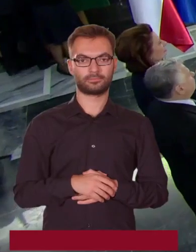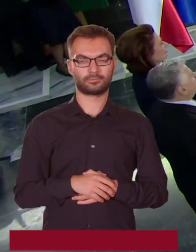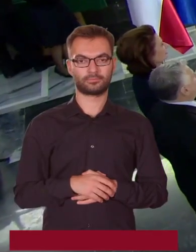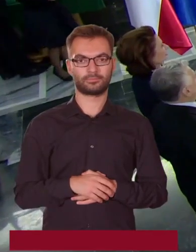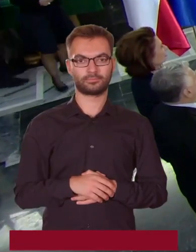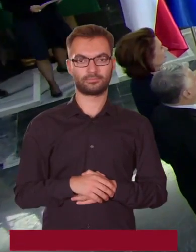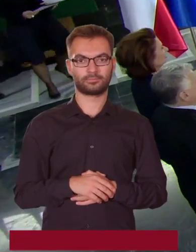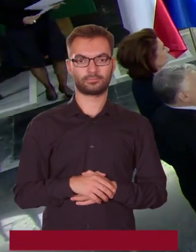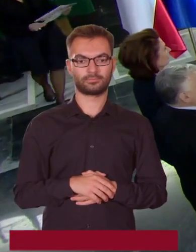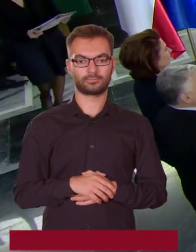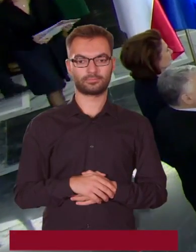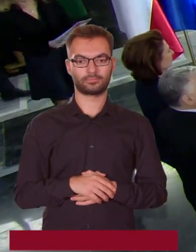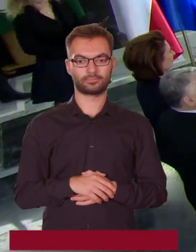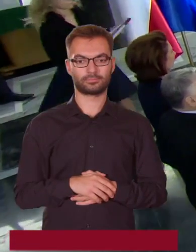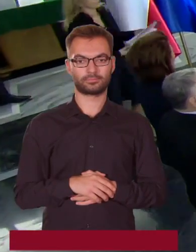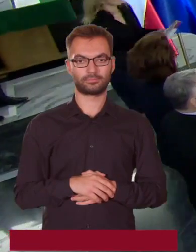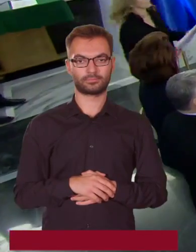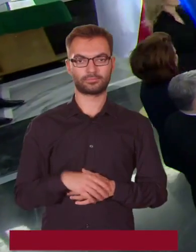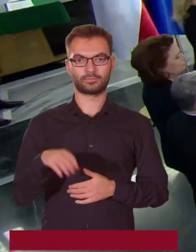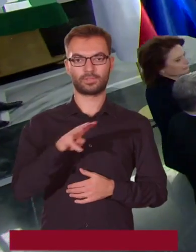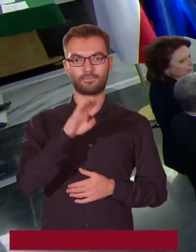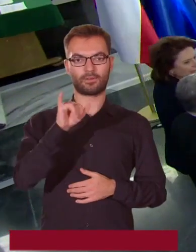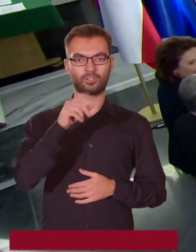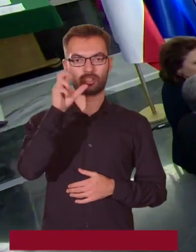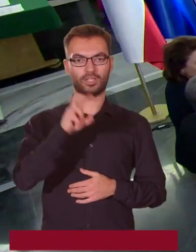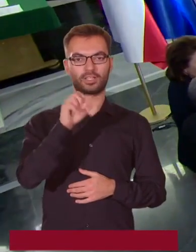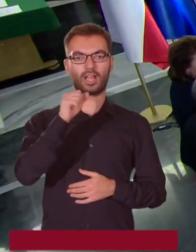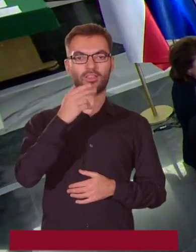Poproszę pana Wojciecha Antoniego Bakuna.